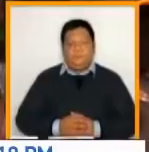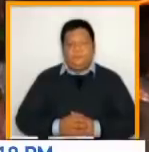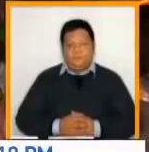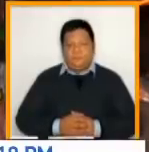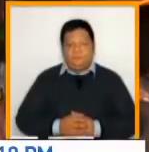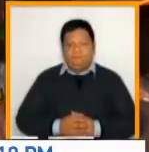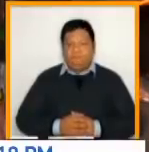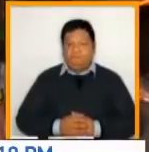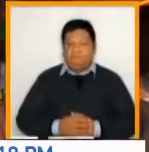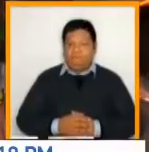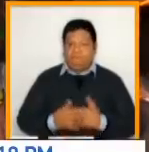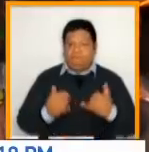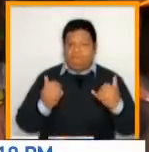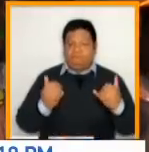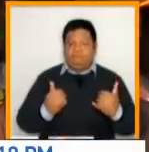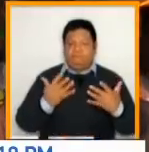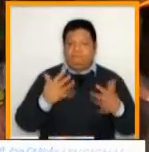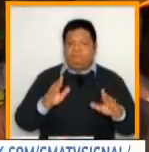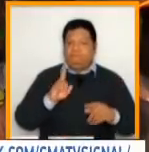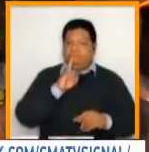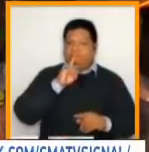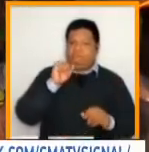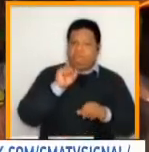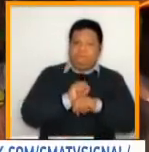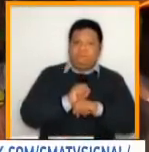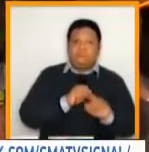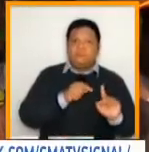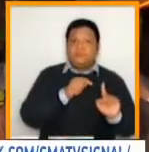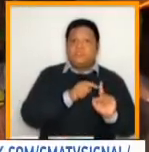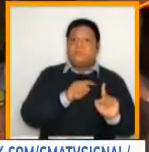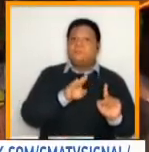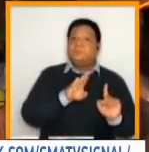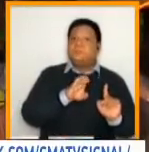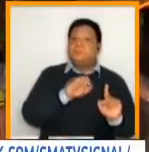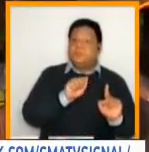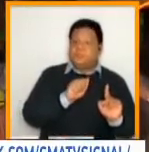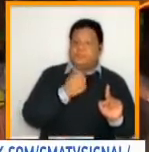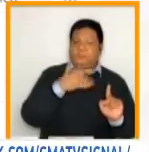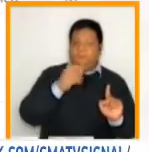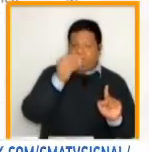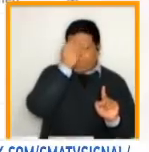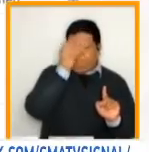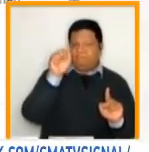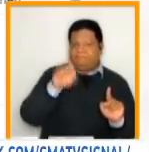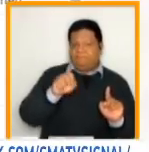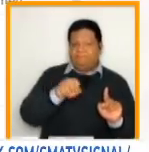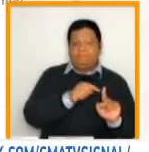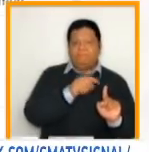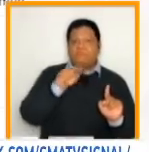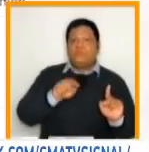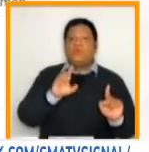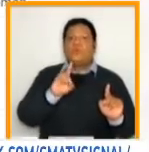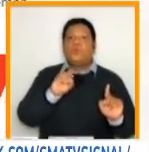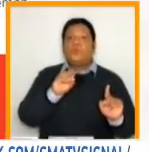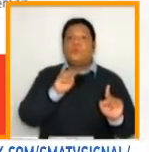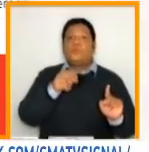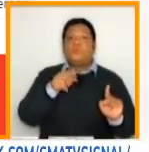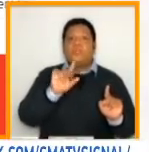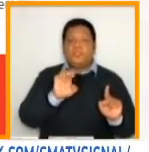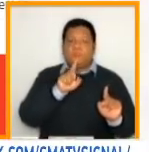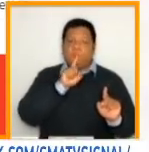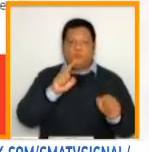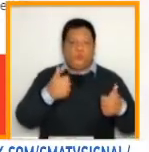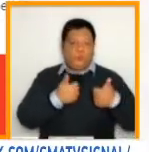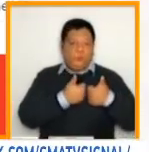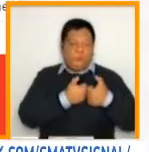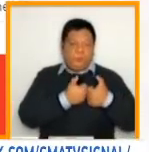official na. Kinumpirma ni Bea Alonzo na sila na ng aktor na si Dominic Roque. Nagsimula ang spekulasyon tukos dalawa dahil sa iniwang comment ni Dominic